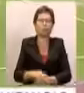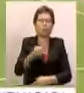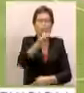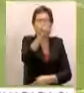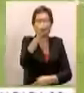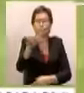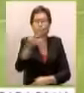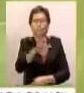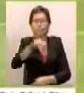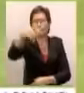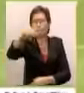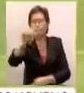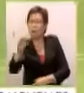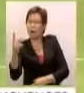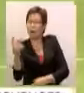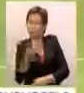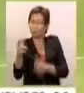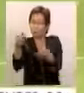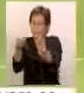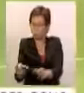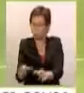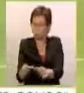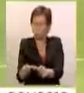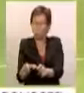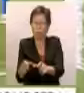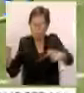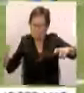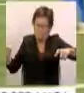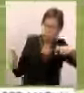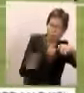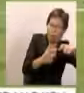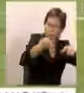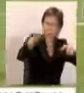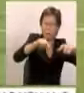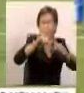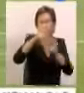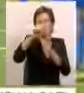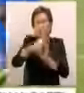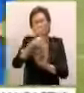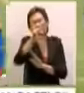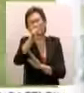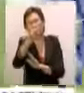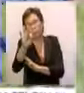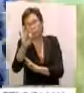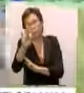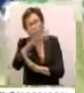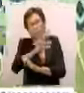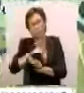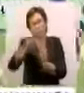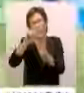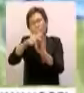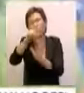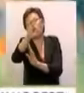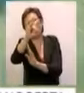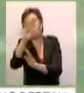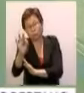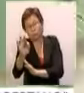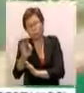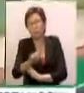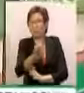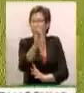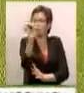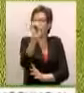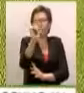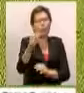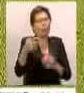Zulfiandi dan Fakhrudin Arianto berjaya merobek gawang Thailand pada minit ke-29 dan 89, sesuatu